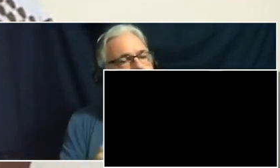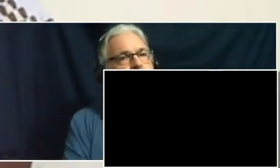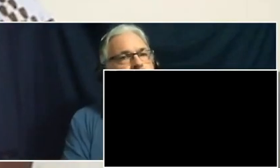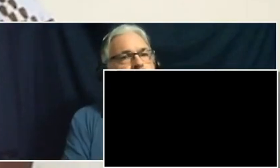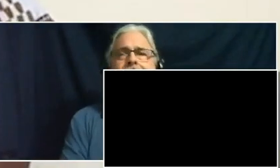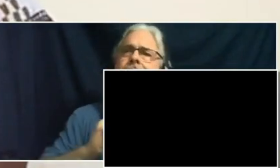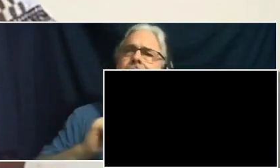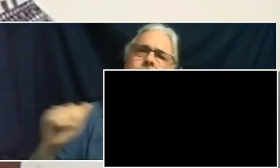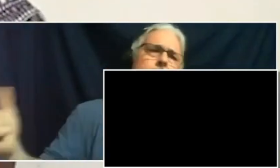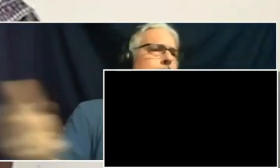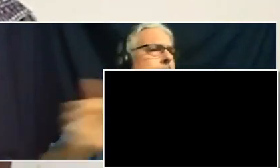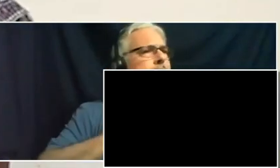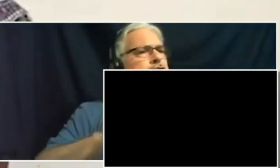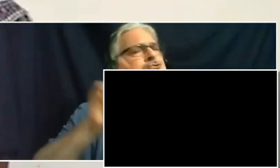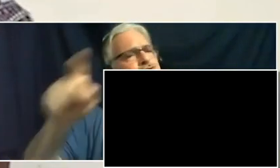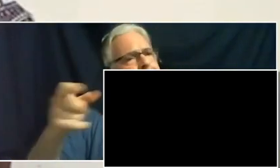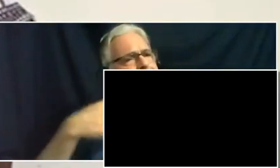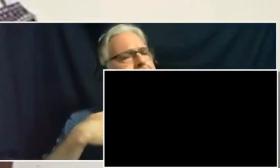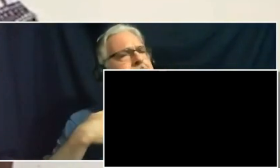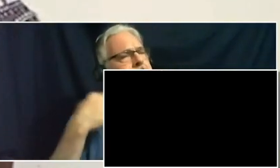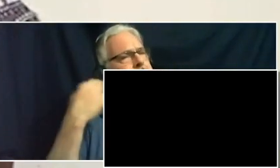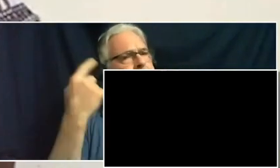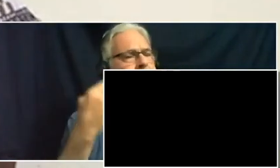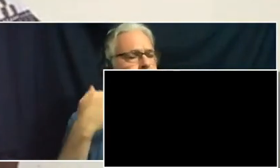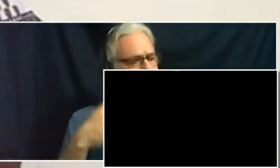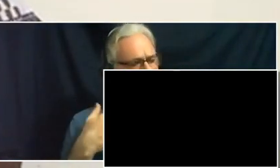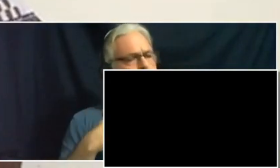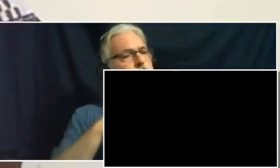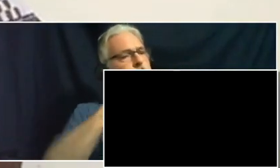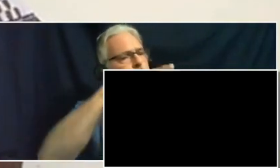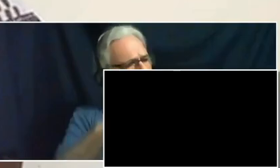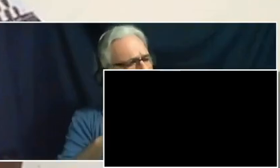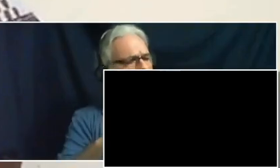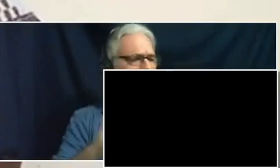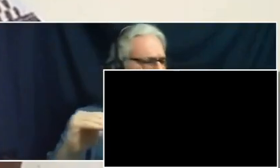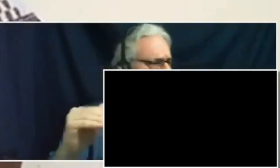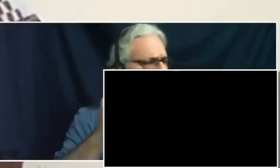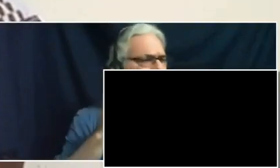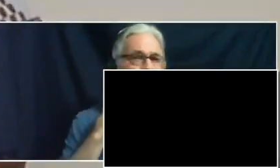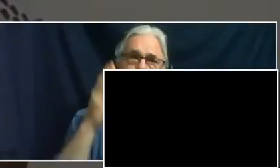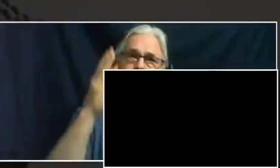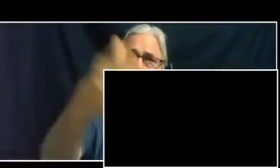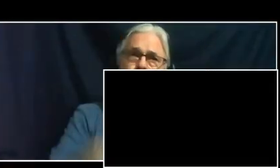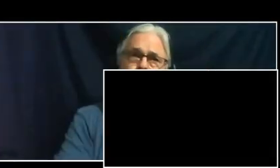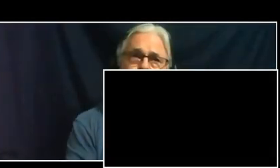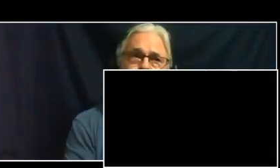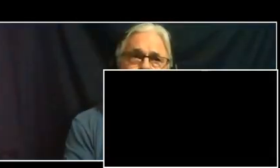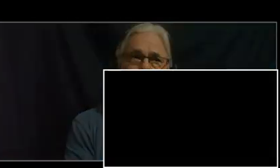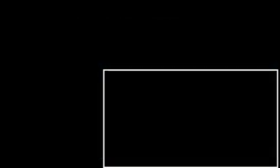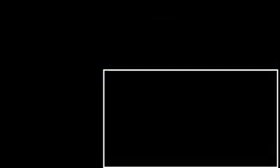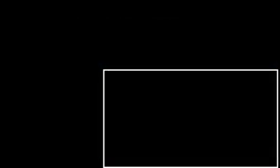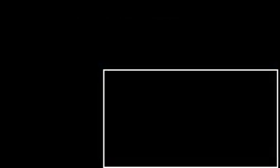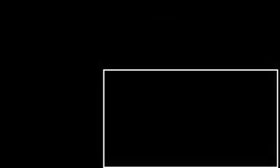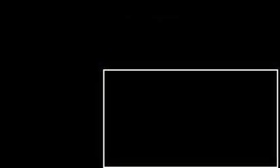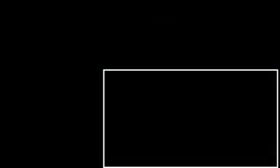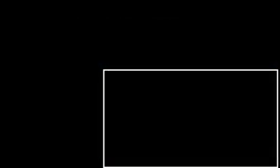beaucoup plus de mal à obtenir de bons résultats à l'examen. Tous les enfants méritent un avenir décent et